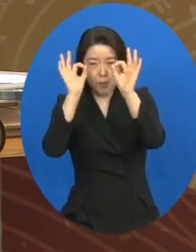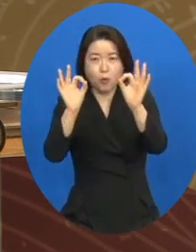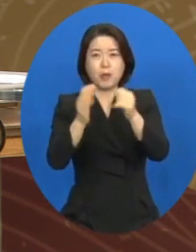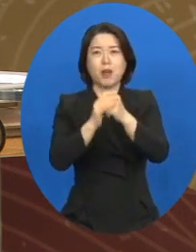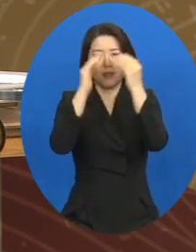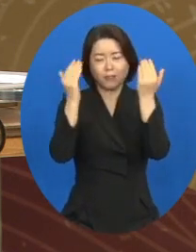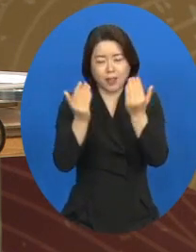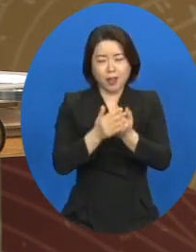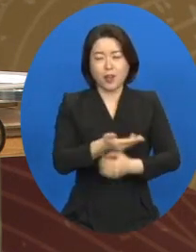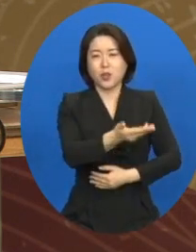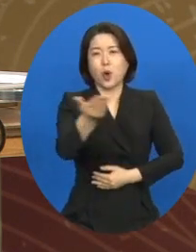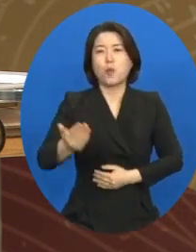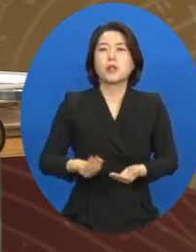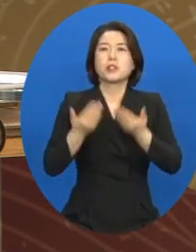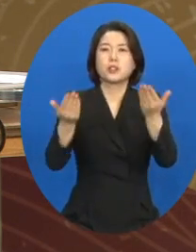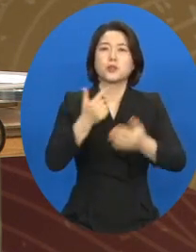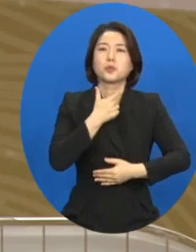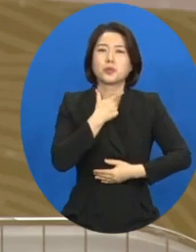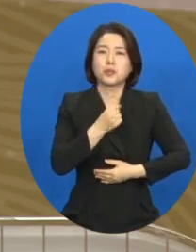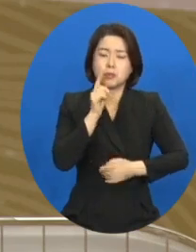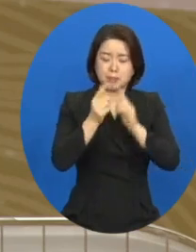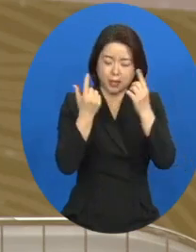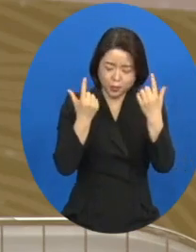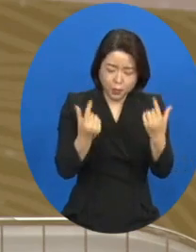여러분에게 드리고 싶은 그 말씀입니다.